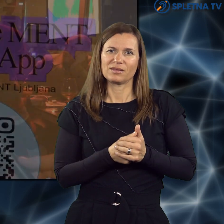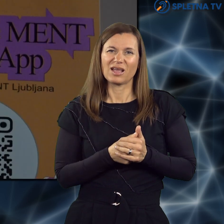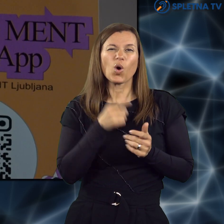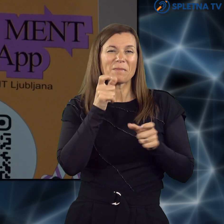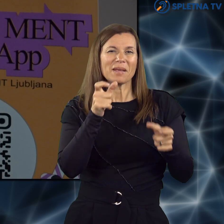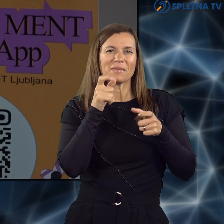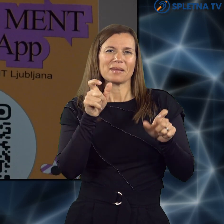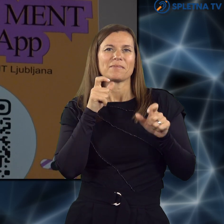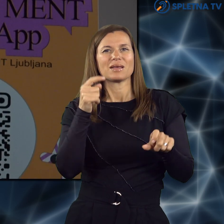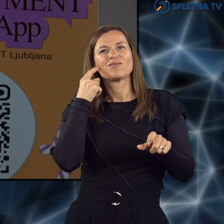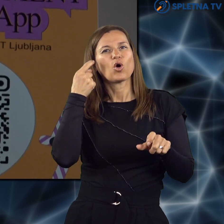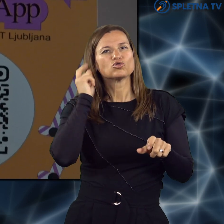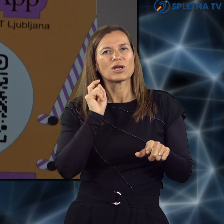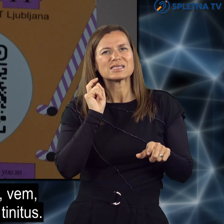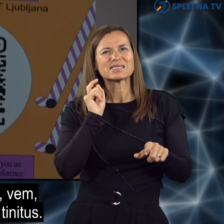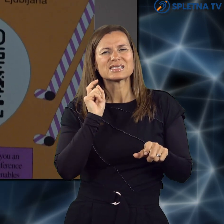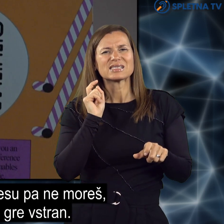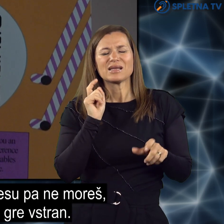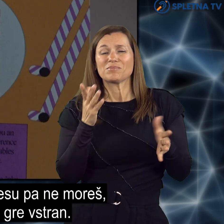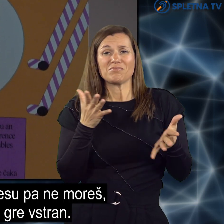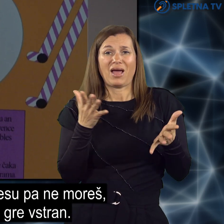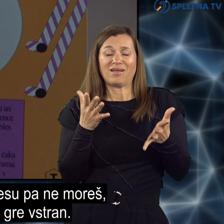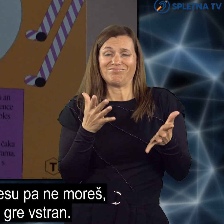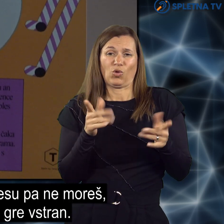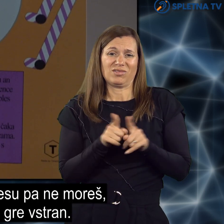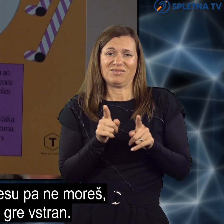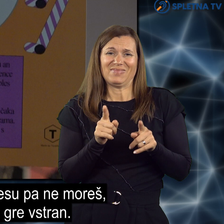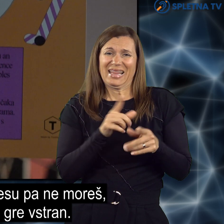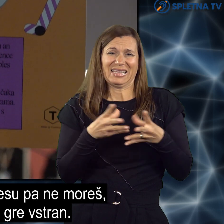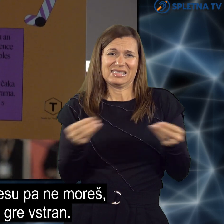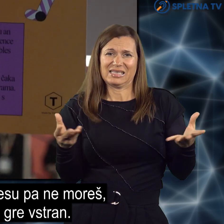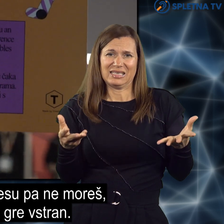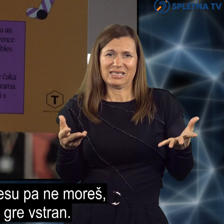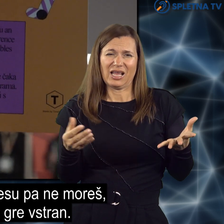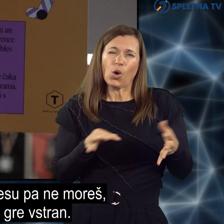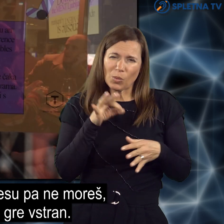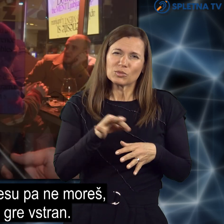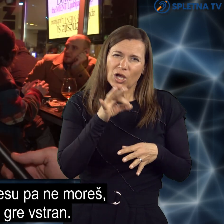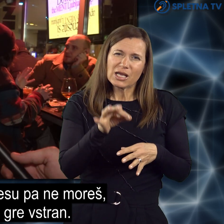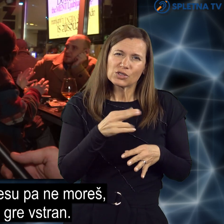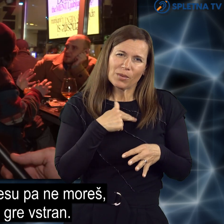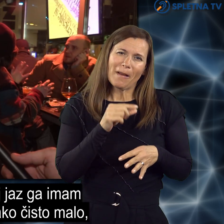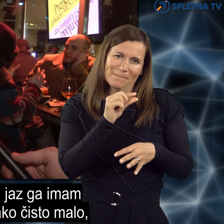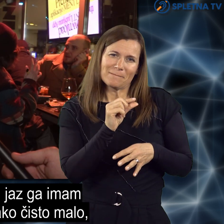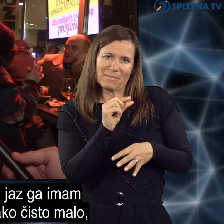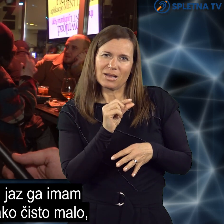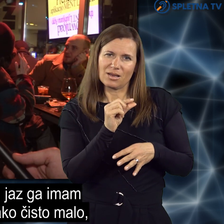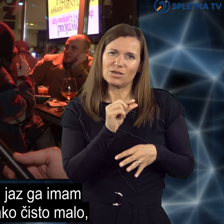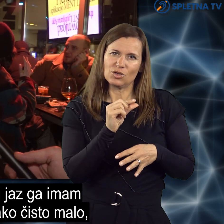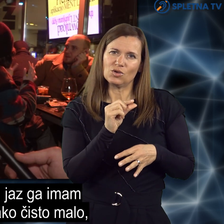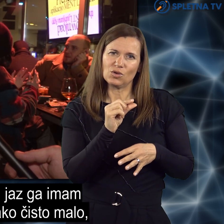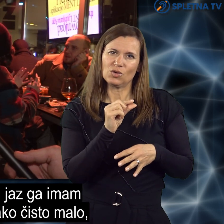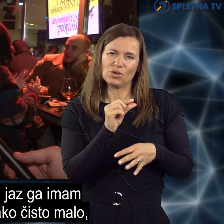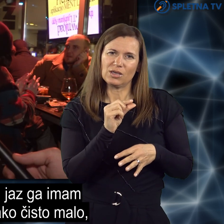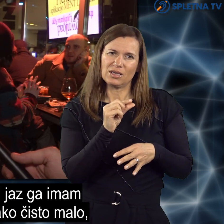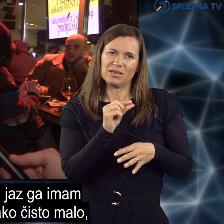Vem, kaj je tinnitus. Ko ti piska v ušesu, pa ne moreš, mislim, ne gre v stran. Saj ga imam tudi včasih